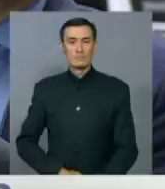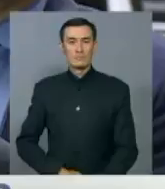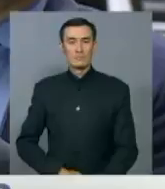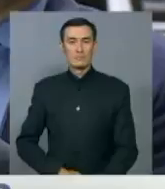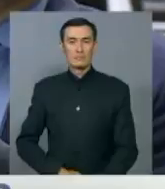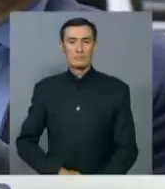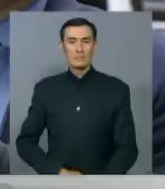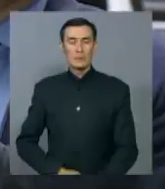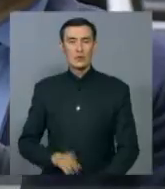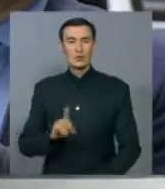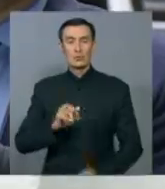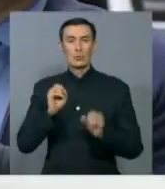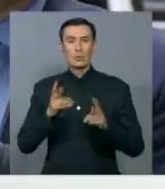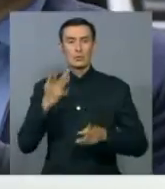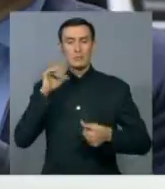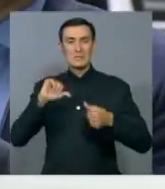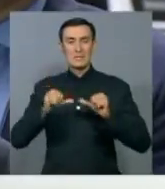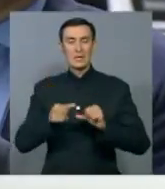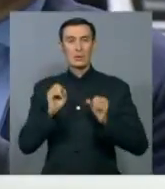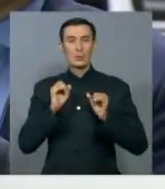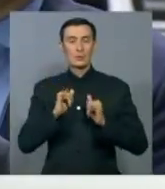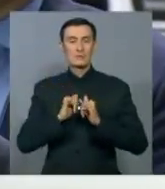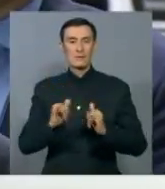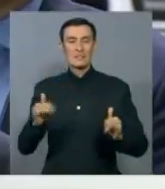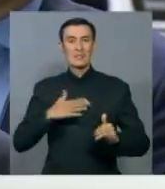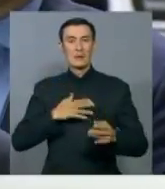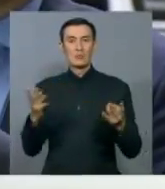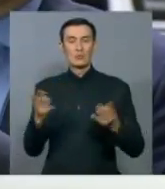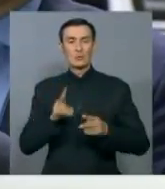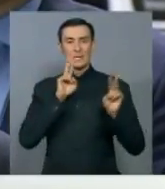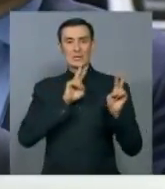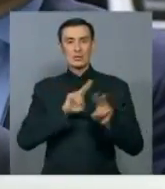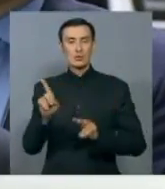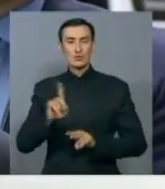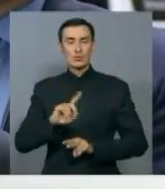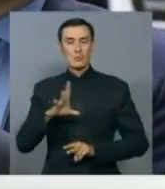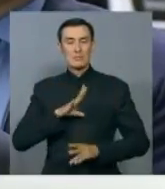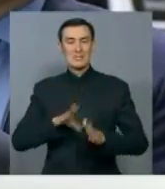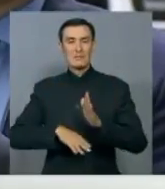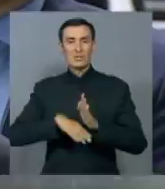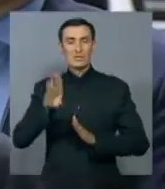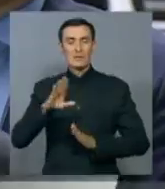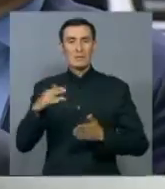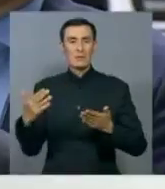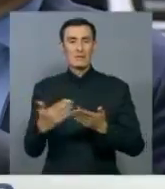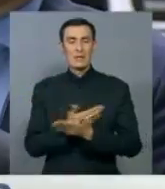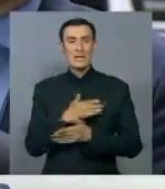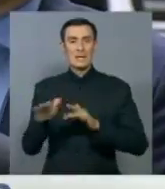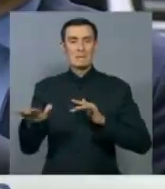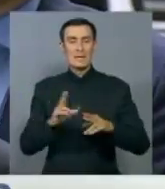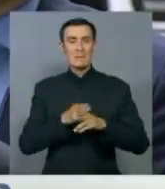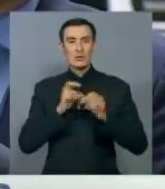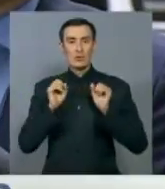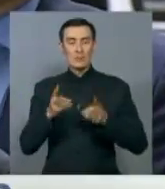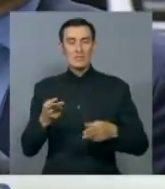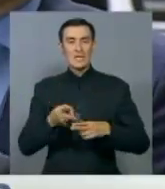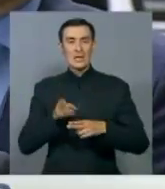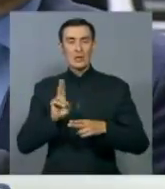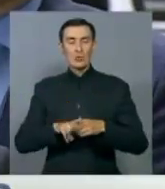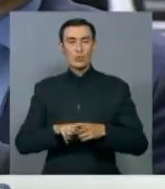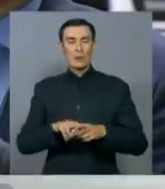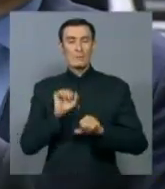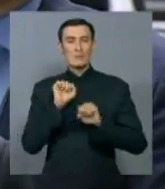Мы признаем, что угроза постоянно развивается, поэтому нам нужно следить за тем, чтобы мы совершенствовали и обновляли меры безопасности, которые